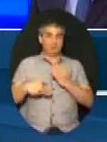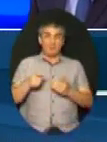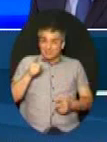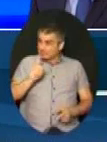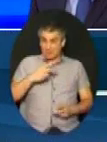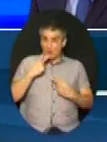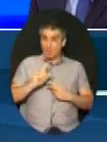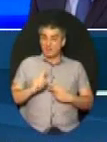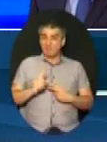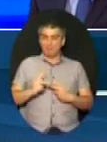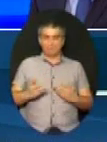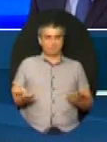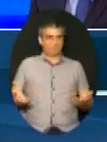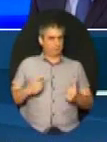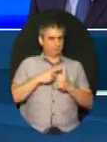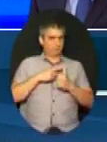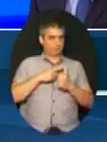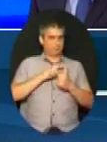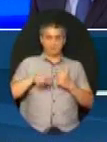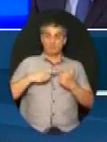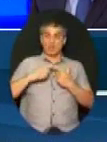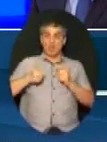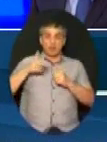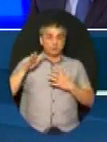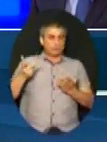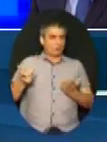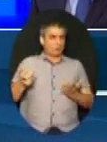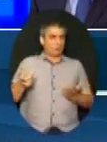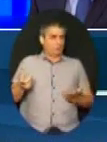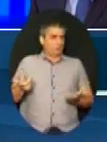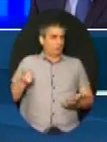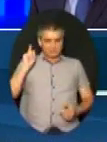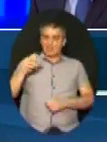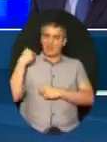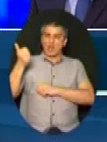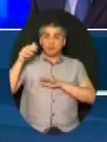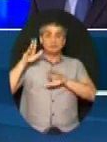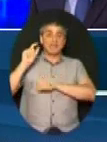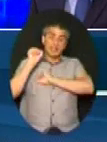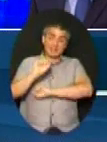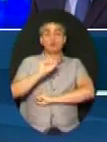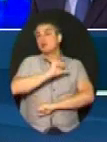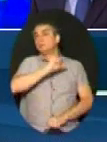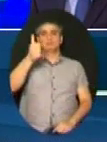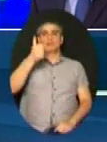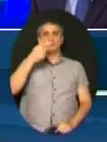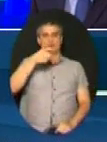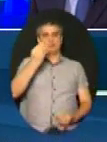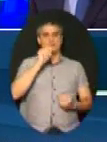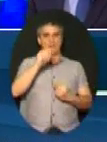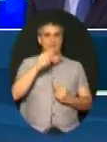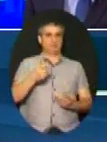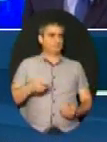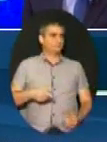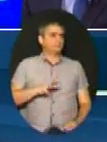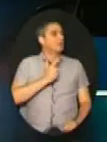זה אתה לא מגיב? אחד, שר ראש הממשלה, זה צריכה להיות גיבוי מלא, ראשון, קודם כל, לדבר הזה. למה